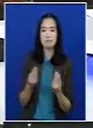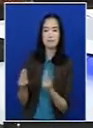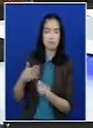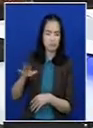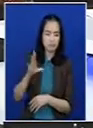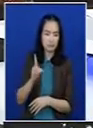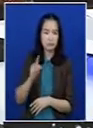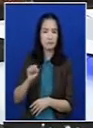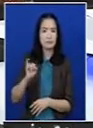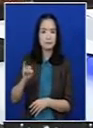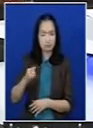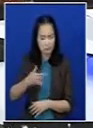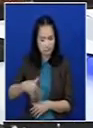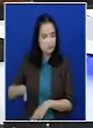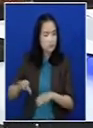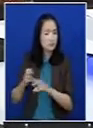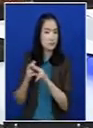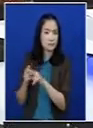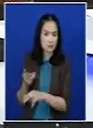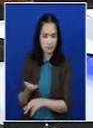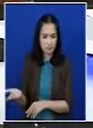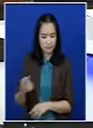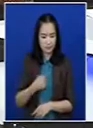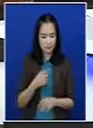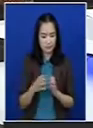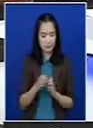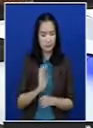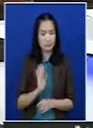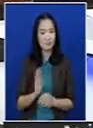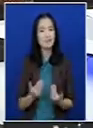DSI ดำเนินเรื่องนี้ไปเลยนะคะเพราะท่านก็ถูกกระแสสังคมมาเยอะเหมือนกันช่วงนี้ค่ะ ครับ